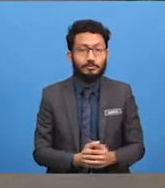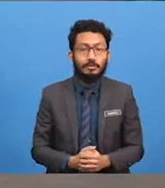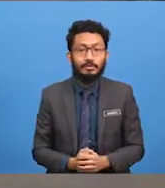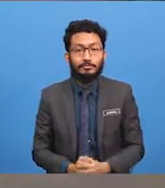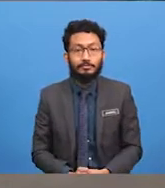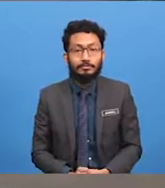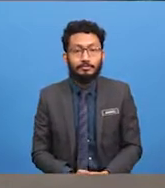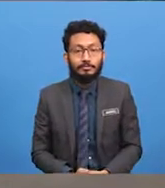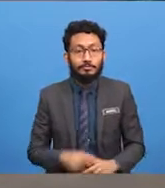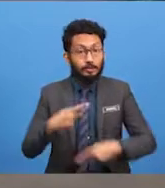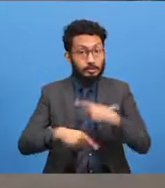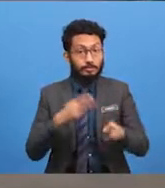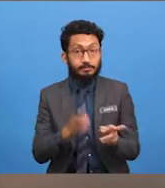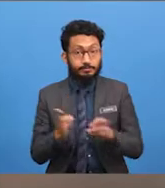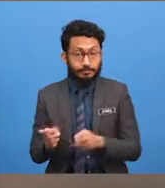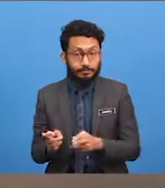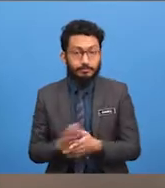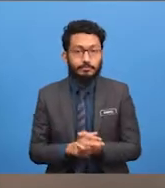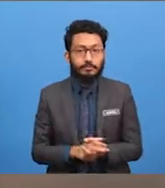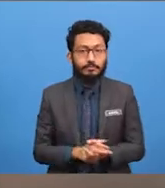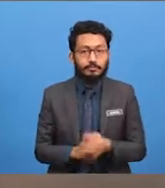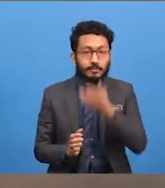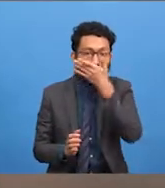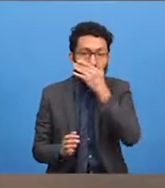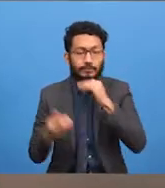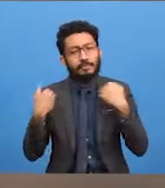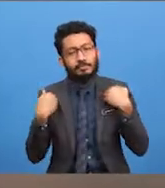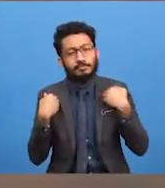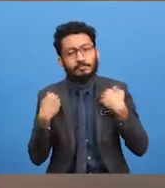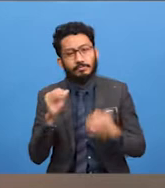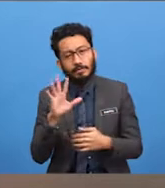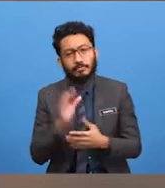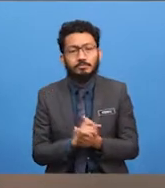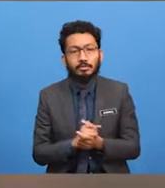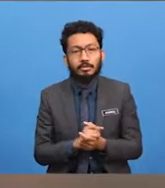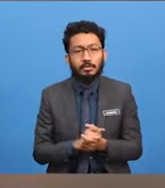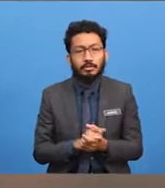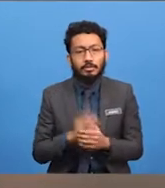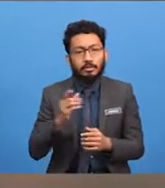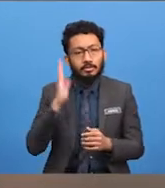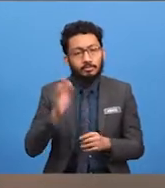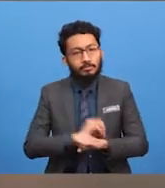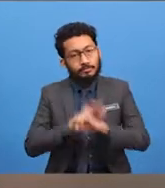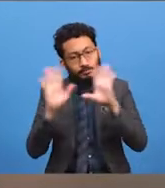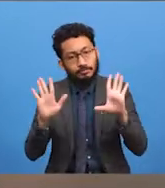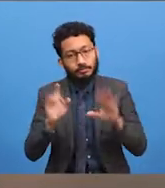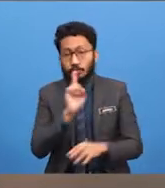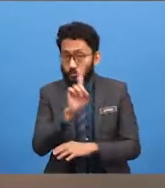Proses perancangan mempunyai 5 langkah. Saya akan menerangkan setiap langkah tersebut satu persatu.